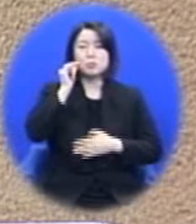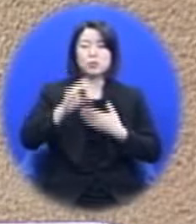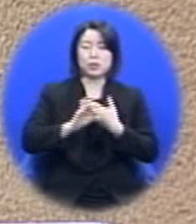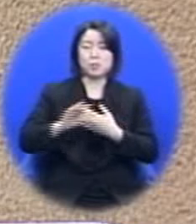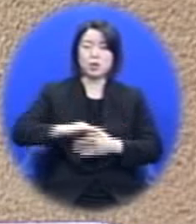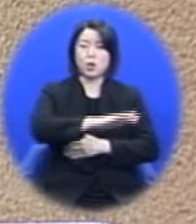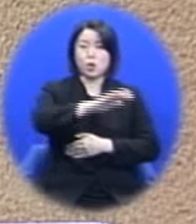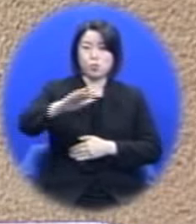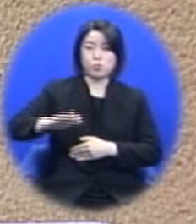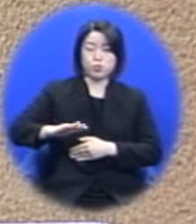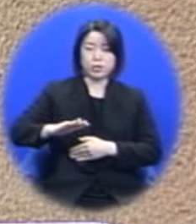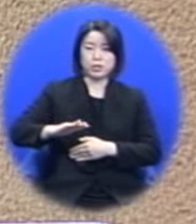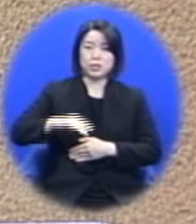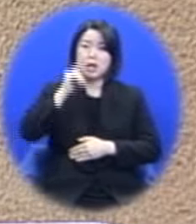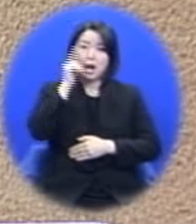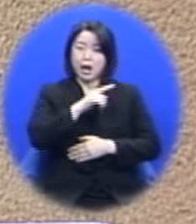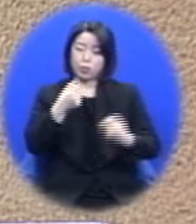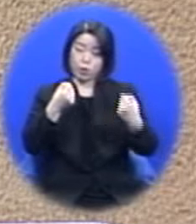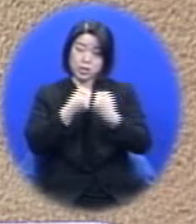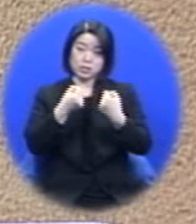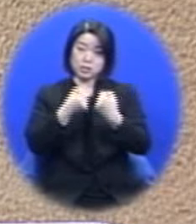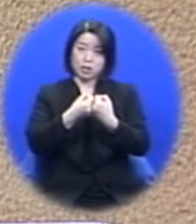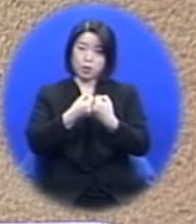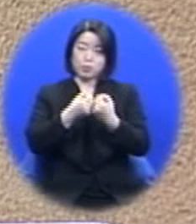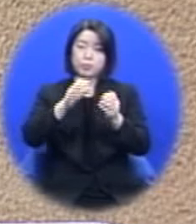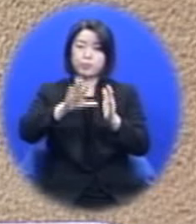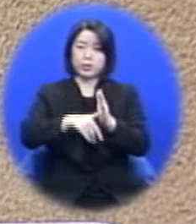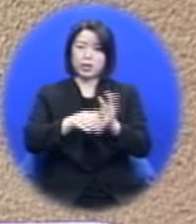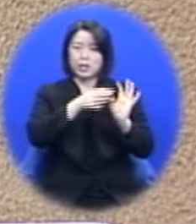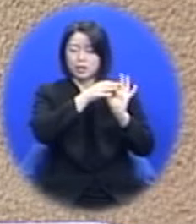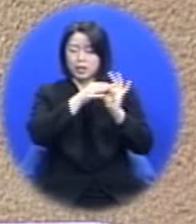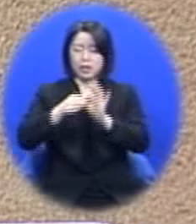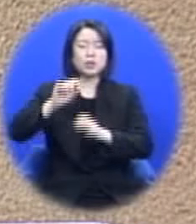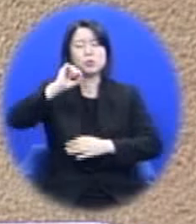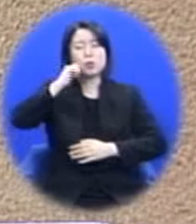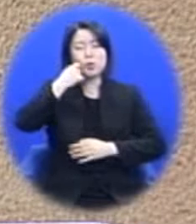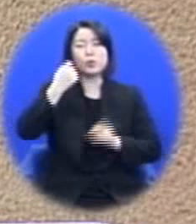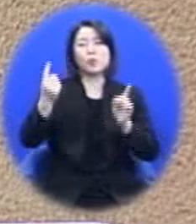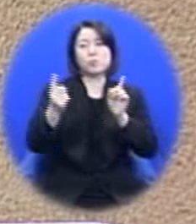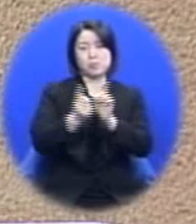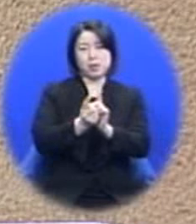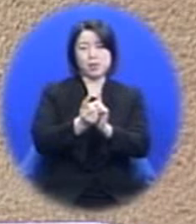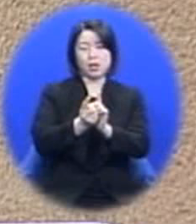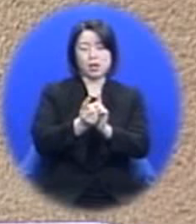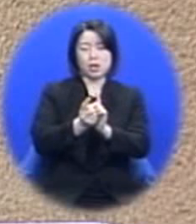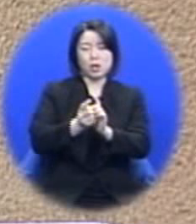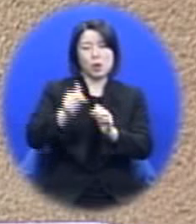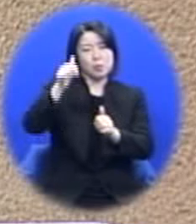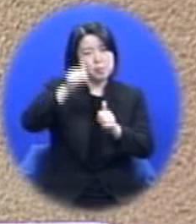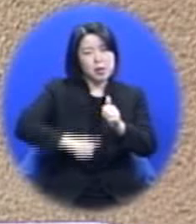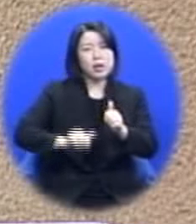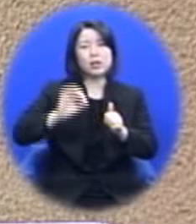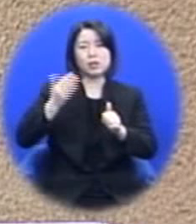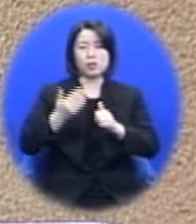우리는 악과의 싸움에서 계속 어려움을 당하고 그리고 질 수밖에 없어요.